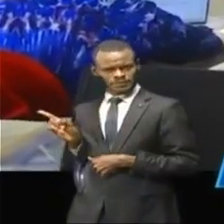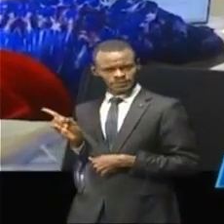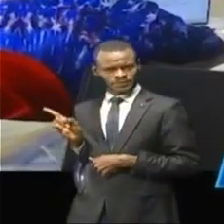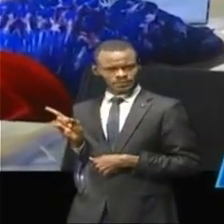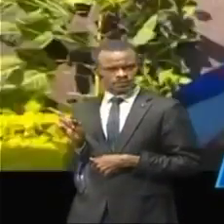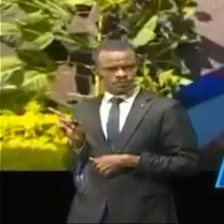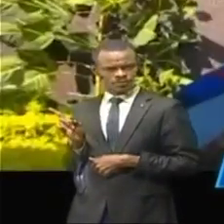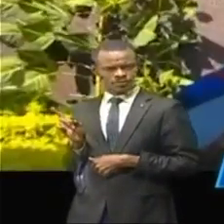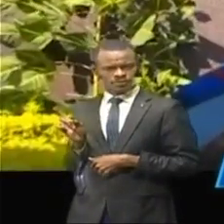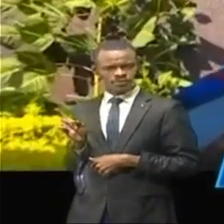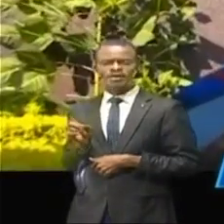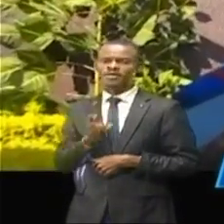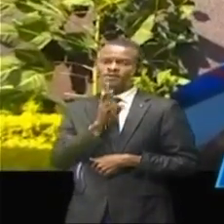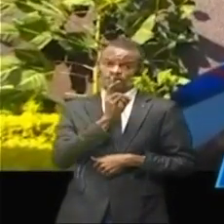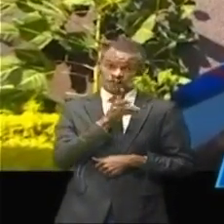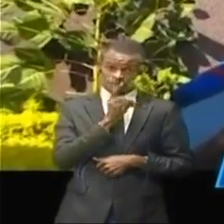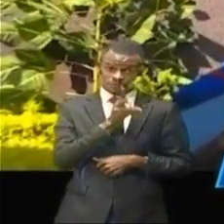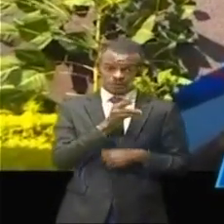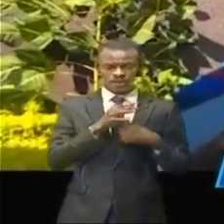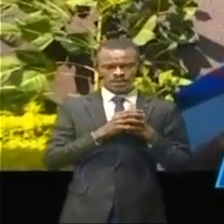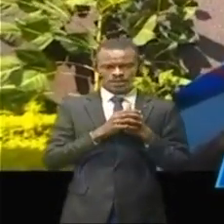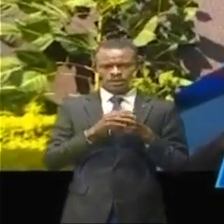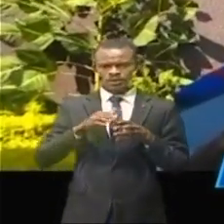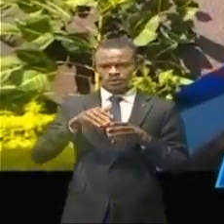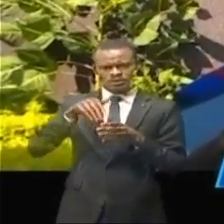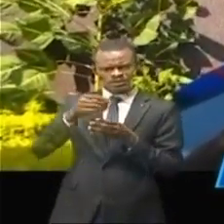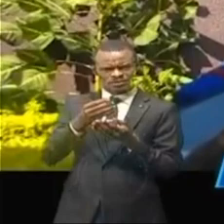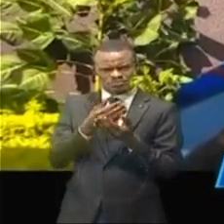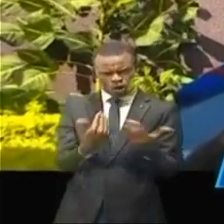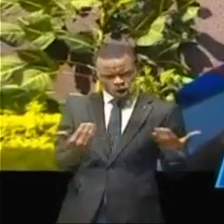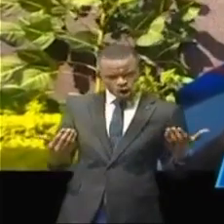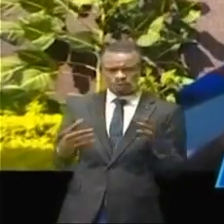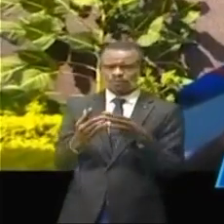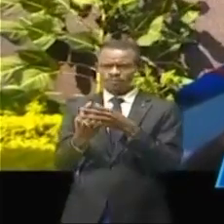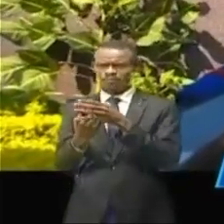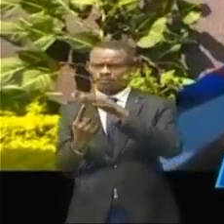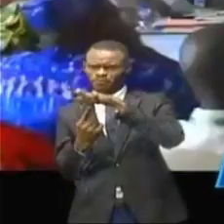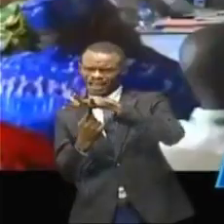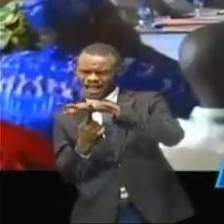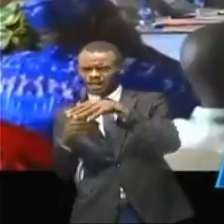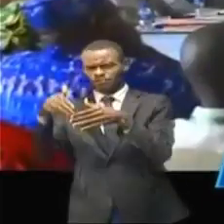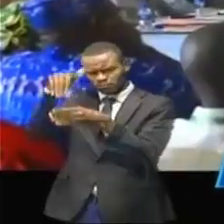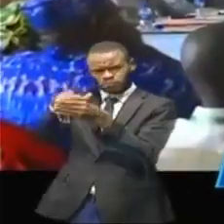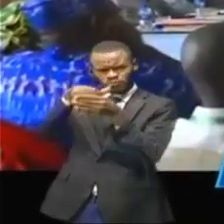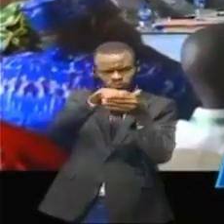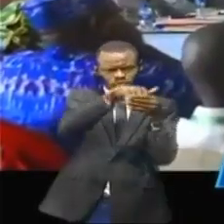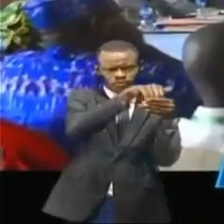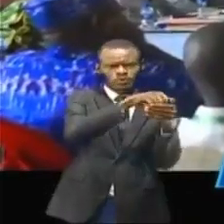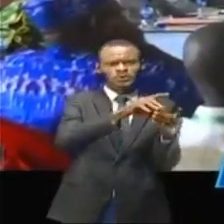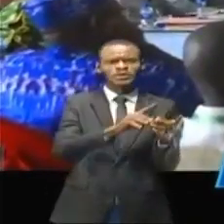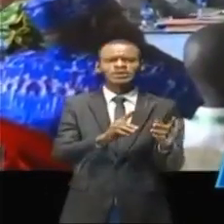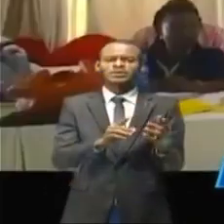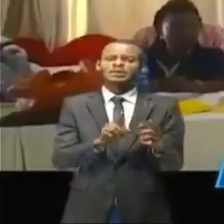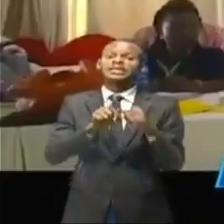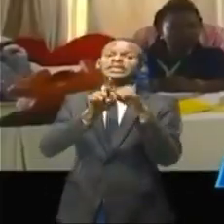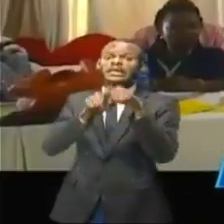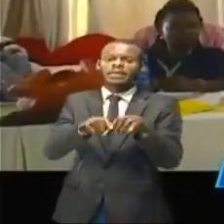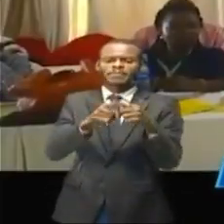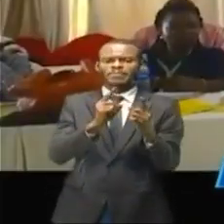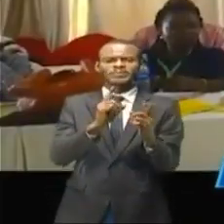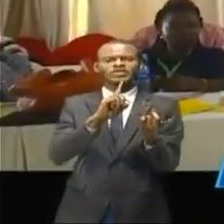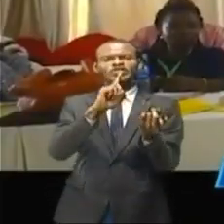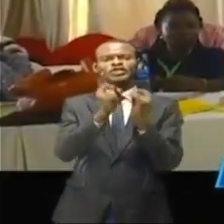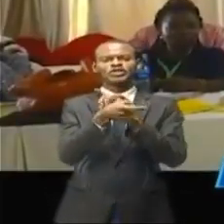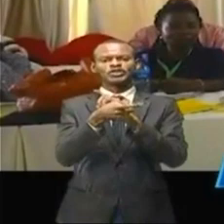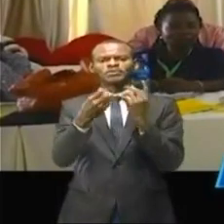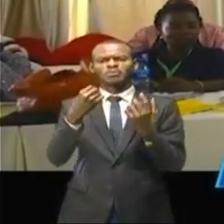variétés vont pouvoir produire malgré les aléas du climat. L'atelier vise à définir les stratégies pour inclure